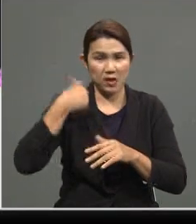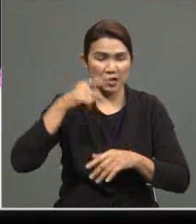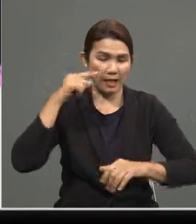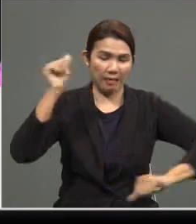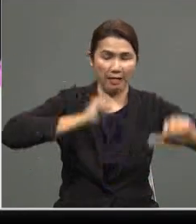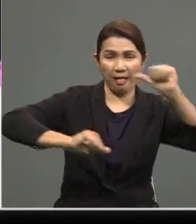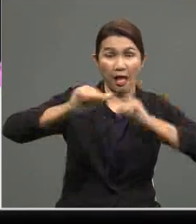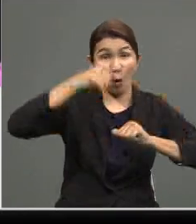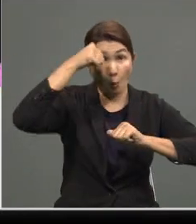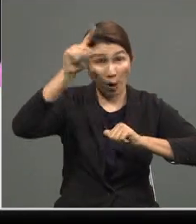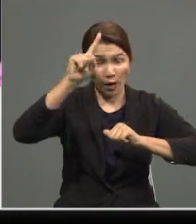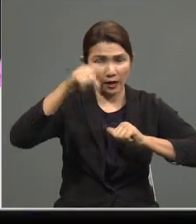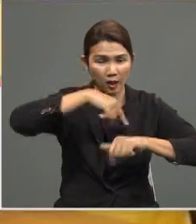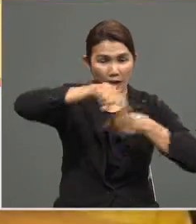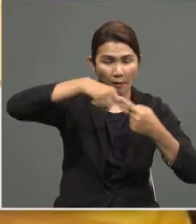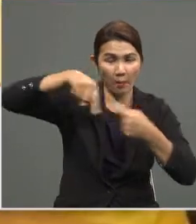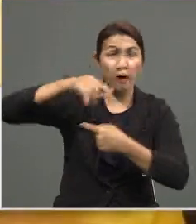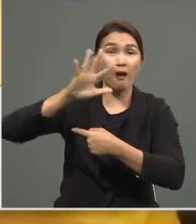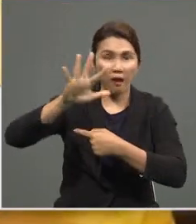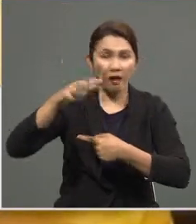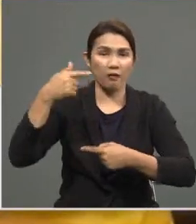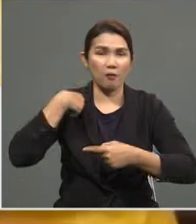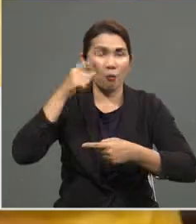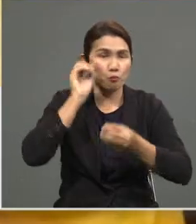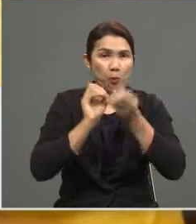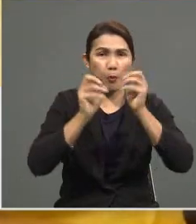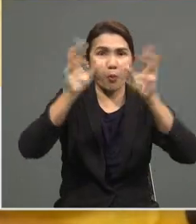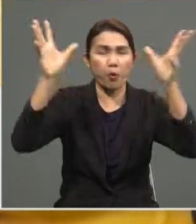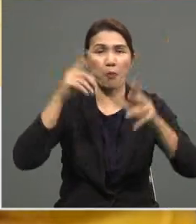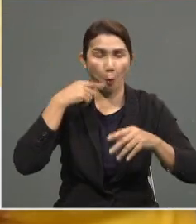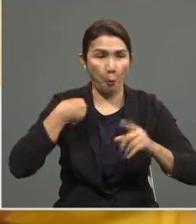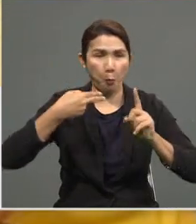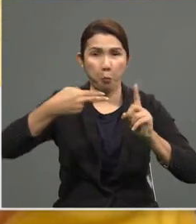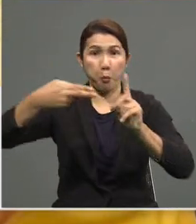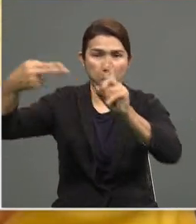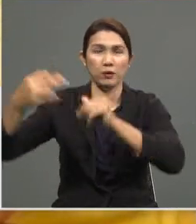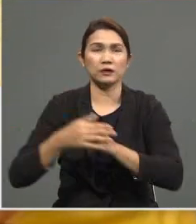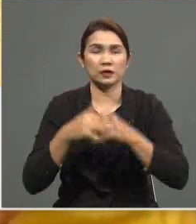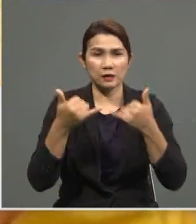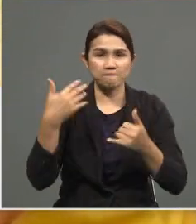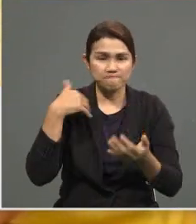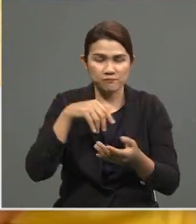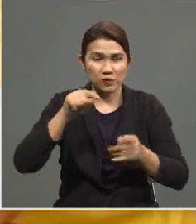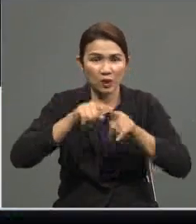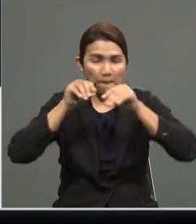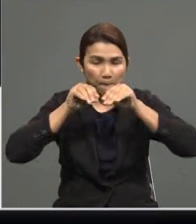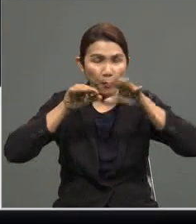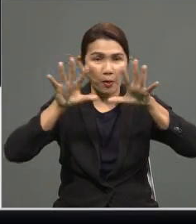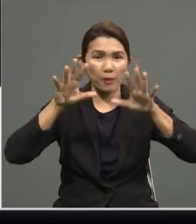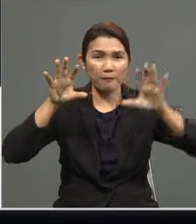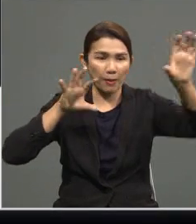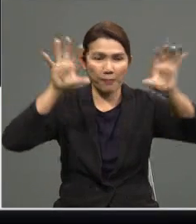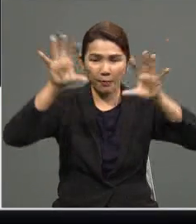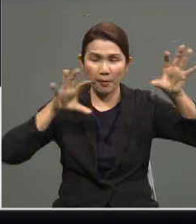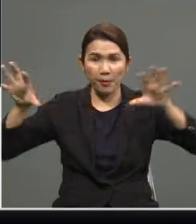แสดงพรุ 10รอบรวมการจุดพรุหลายหมื่นนัดทีเดียวแล้วก็ยังมีการจัดจอแสดงพรุรวม 15